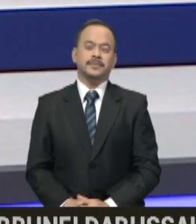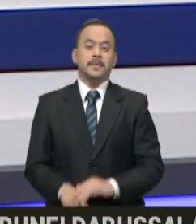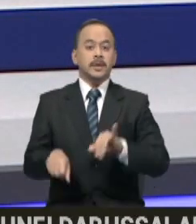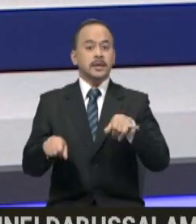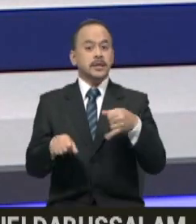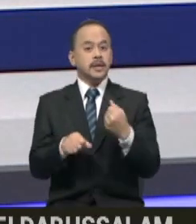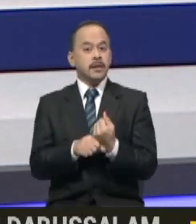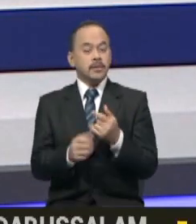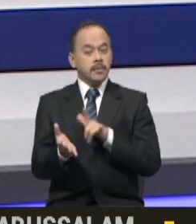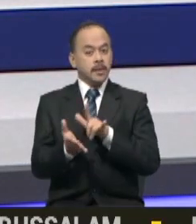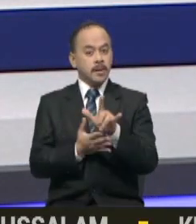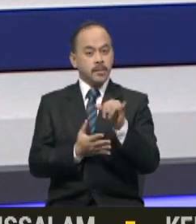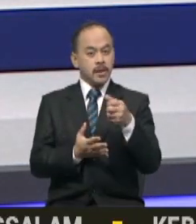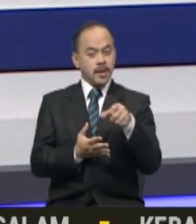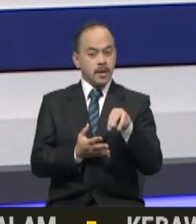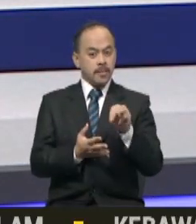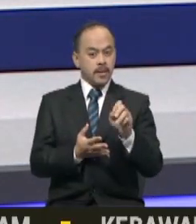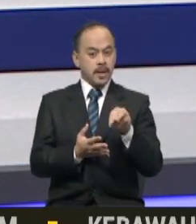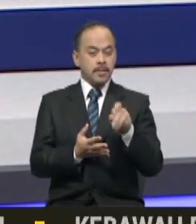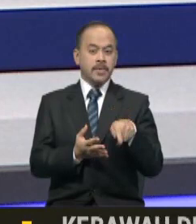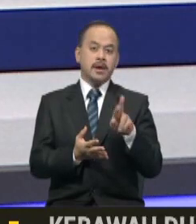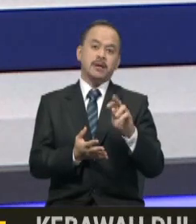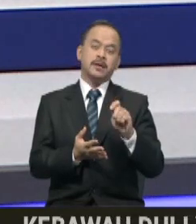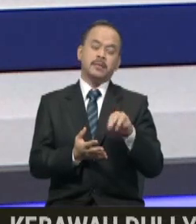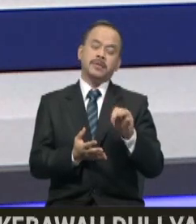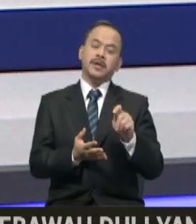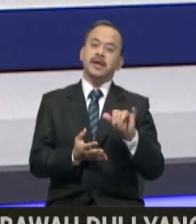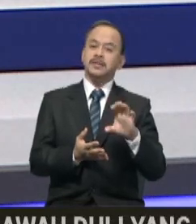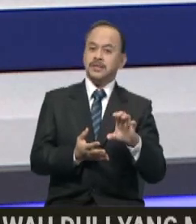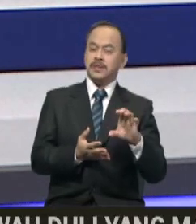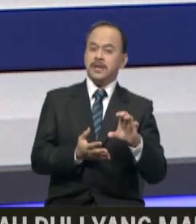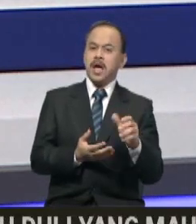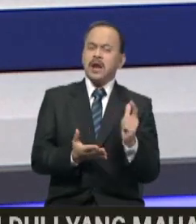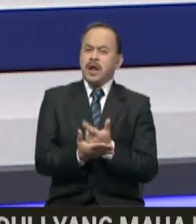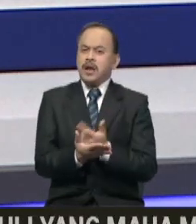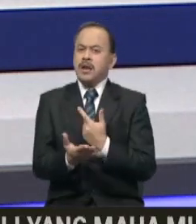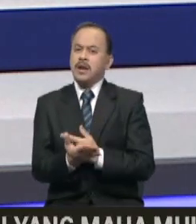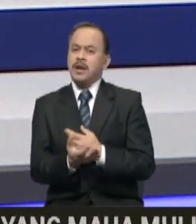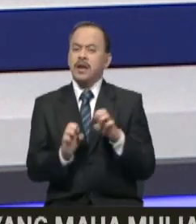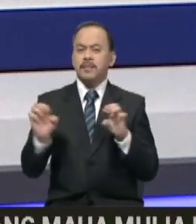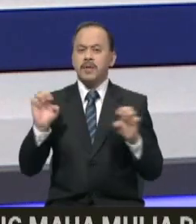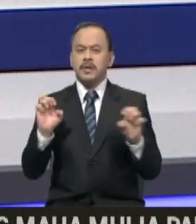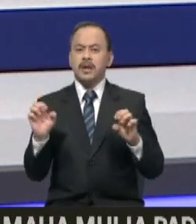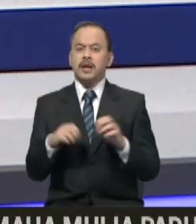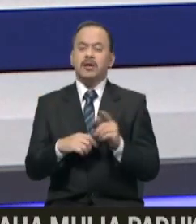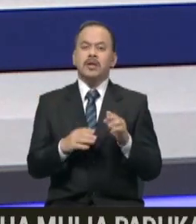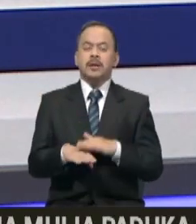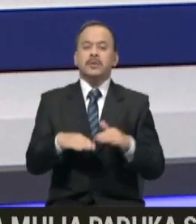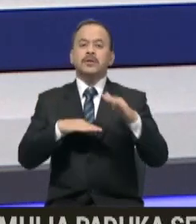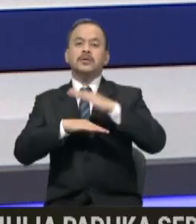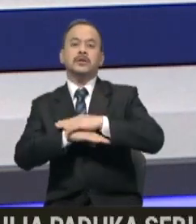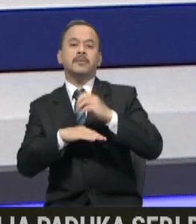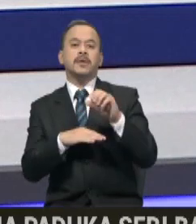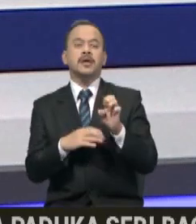Jabatan Penerbangan Awam Kementerian Pengangkutan dan Infokomunikasi akan mengadakan latihan kecemasan Tabletop Exercise dan